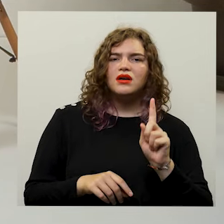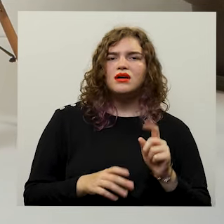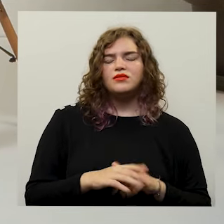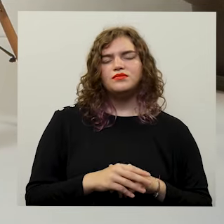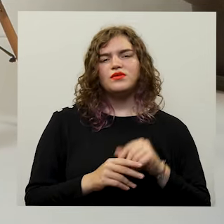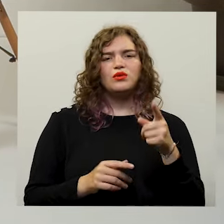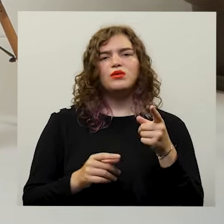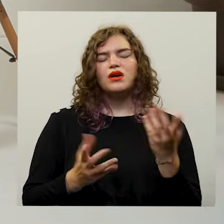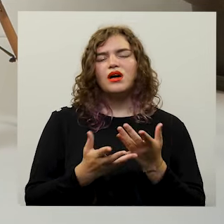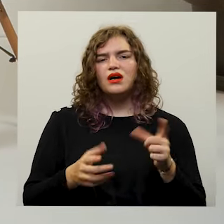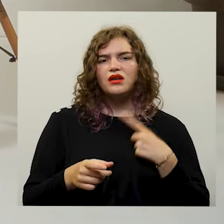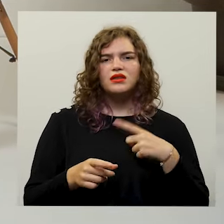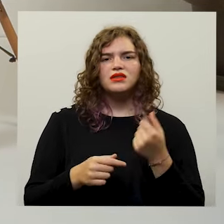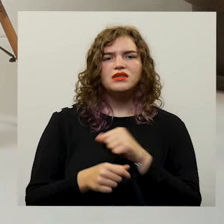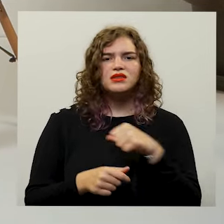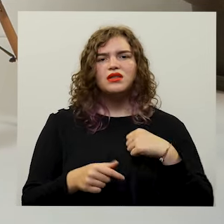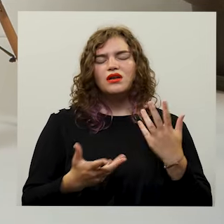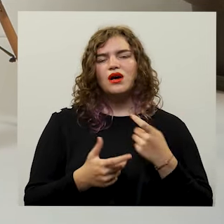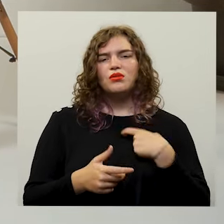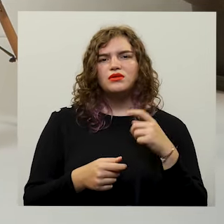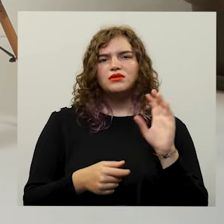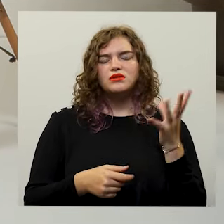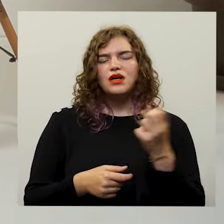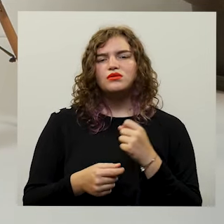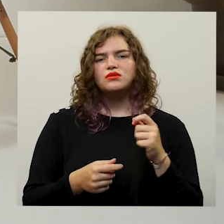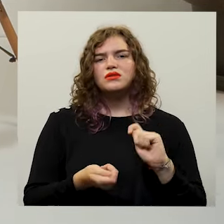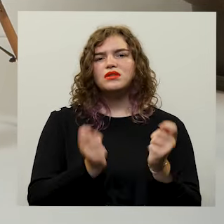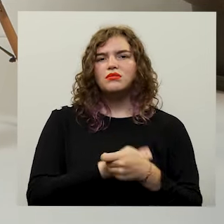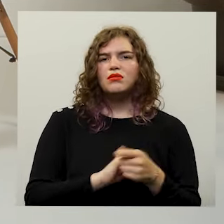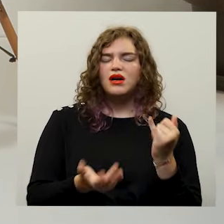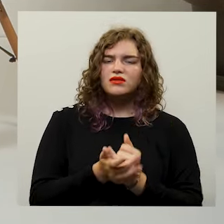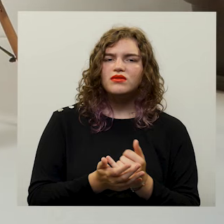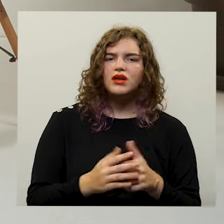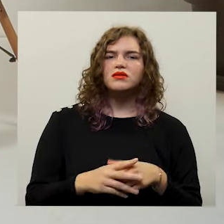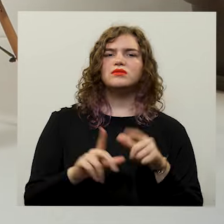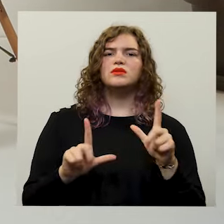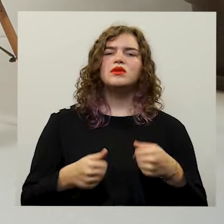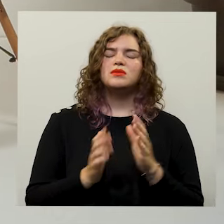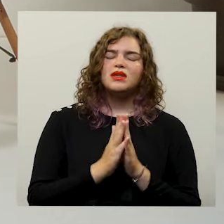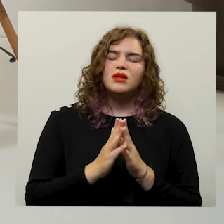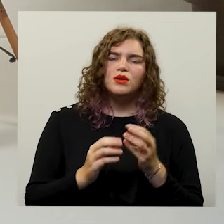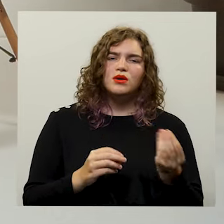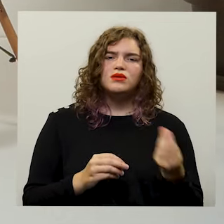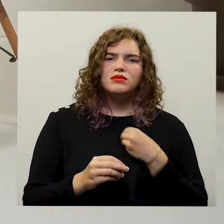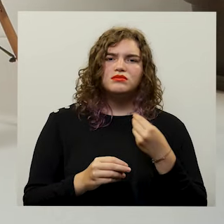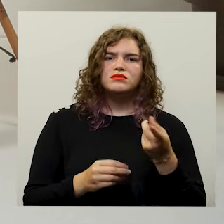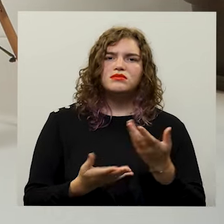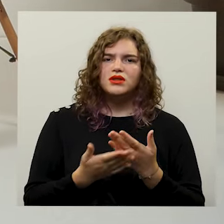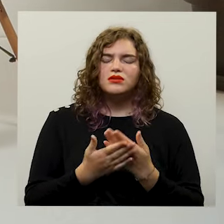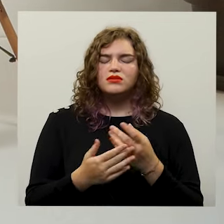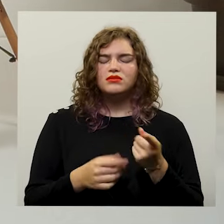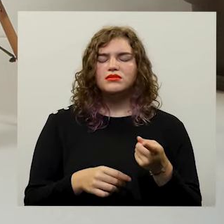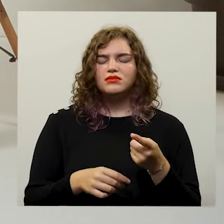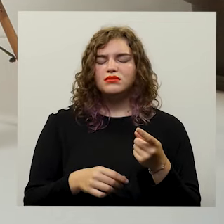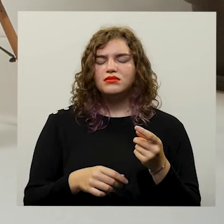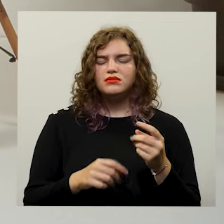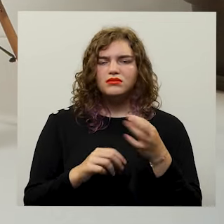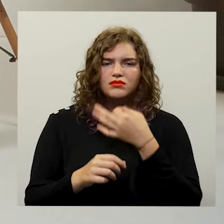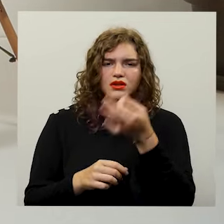care poți să aduci o schimbare reală. Te rog, Doamne, să folosești această mărturie ca să fie o încurajare